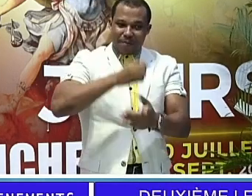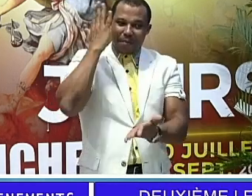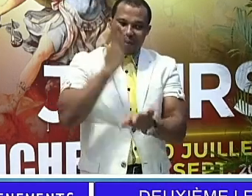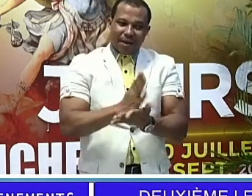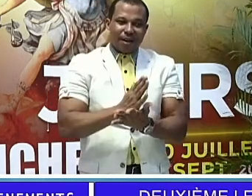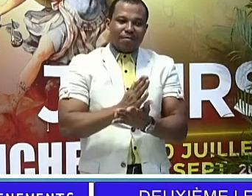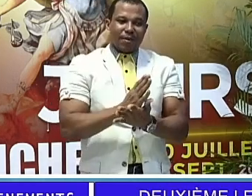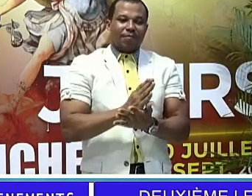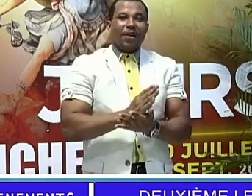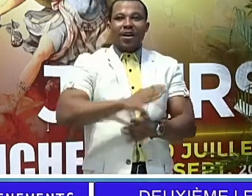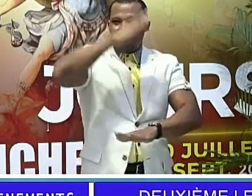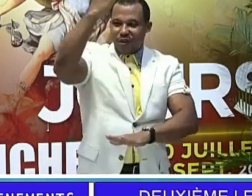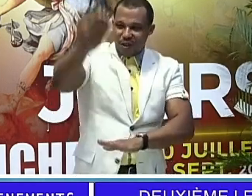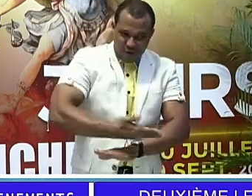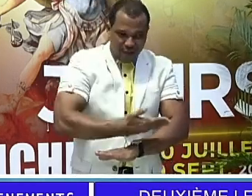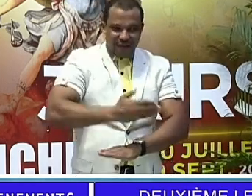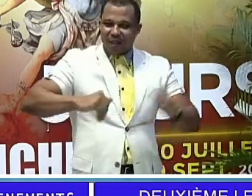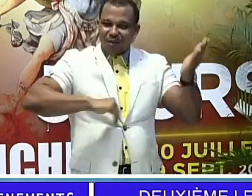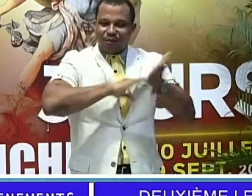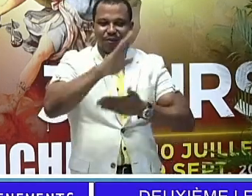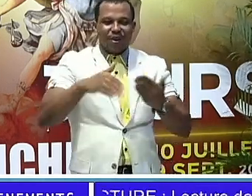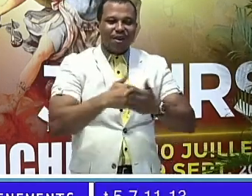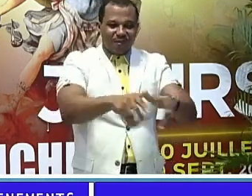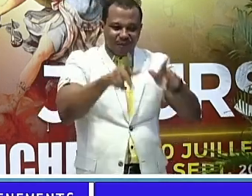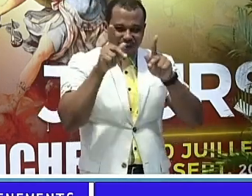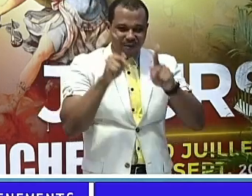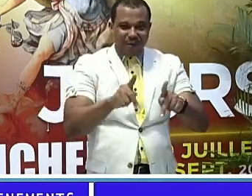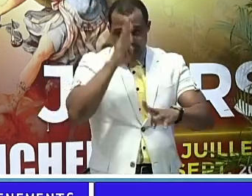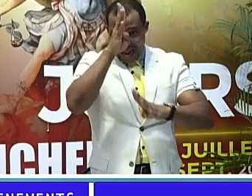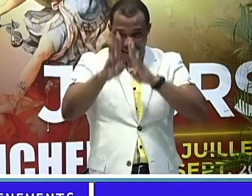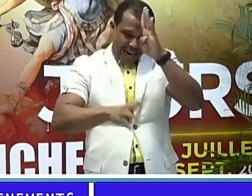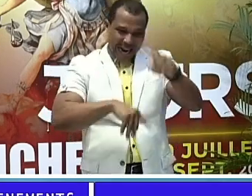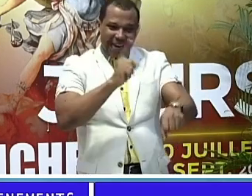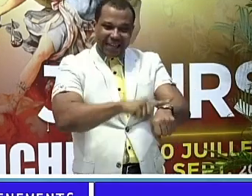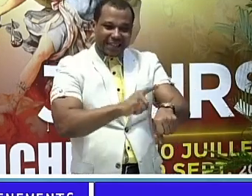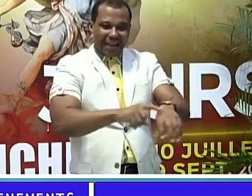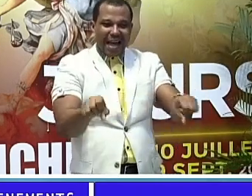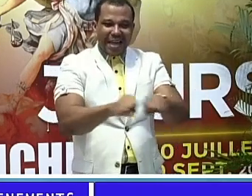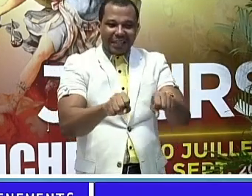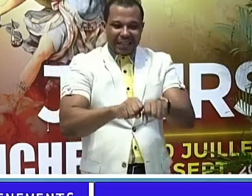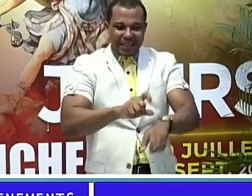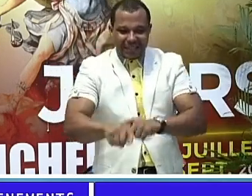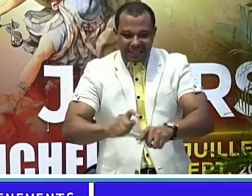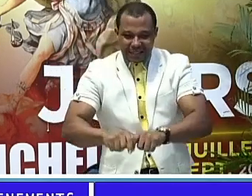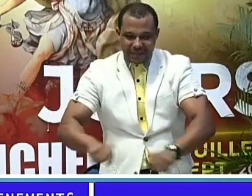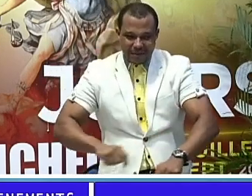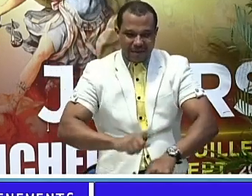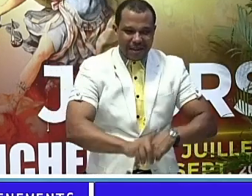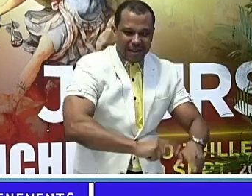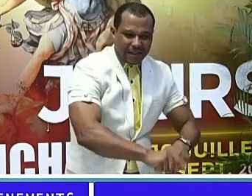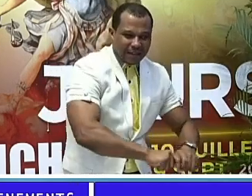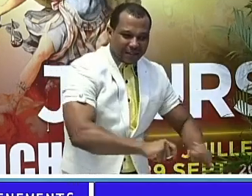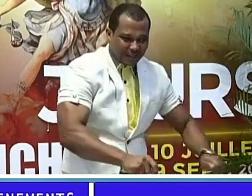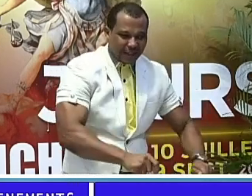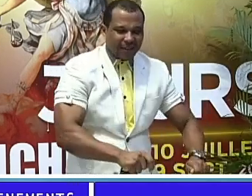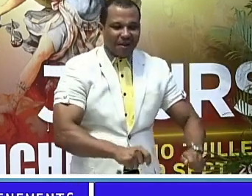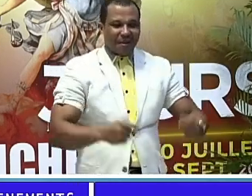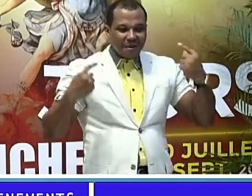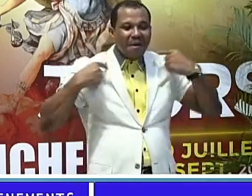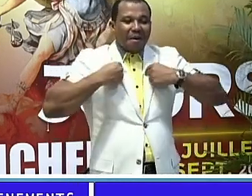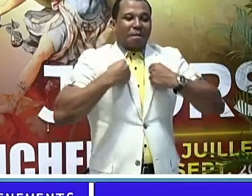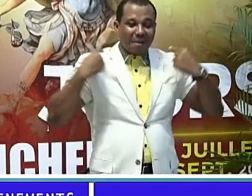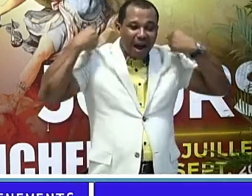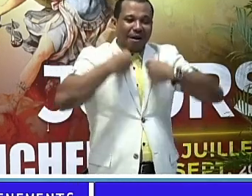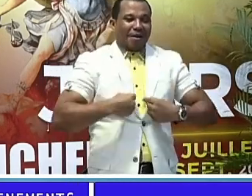Donc, nous invitons tout le monde. Créons un titre en samedi. Mettez tennis sous nos pieds, nous. Mettez maillot sous nous. Prends chapelet, nous. C'était belle bagaille.